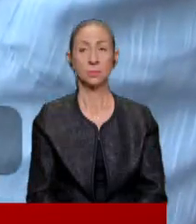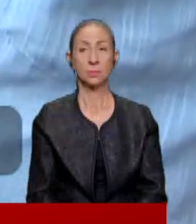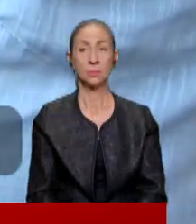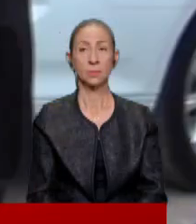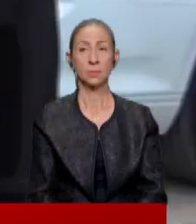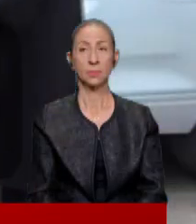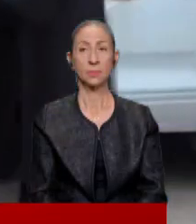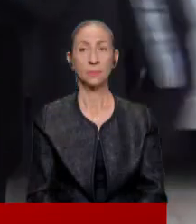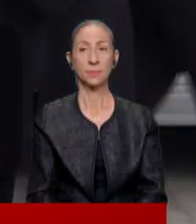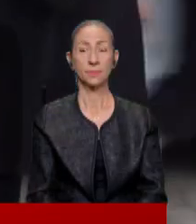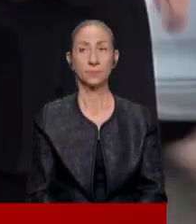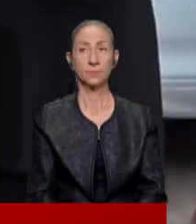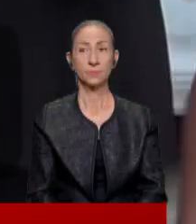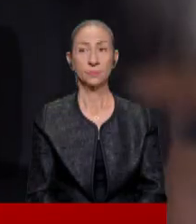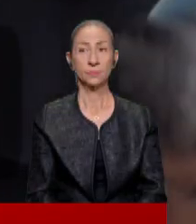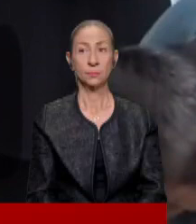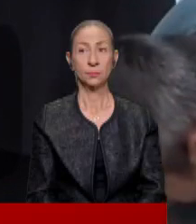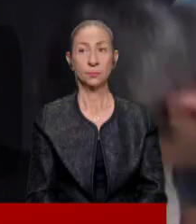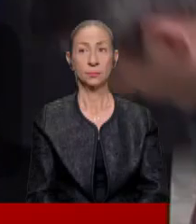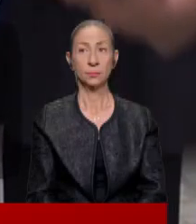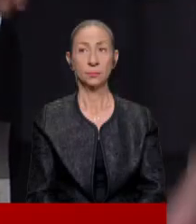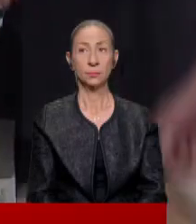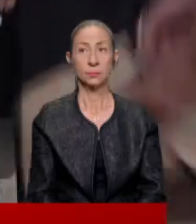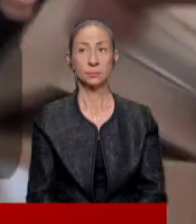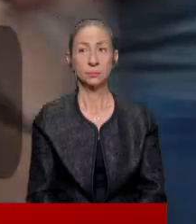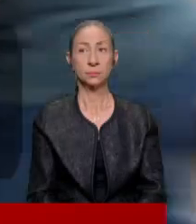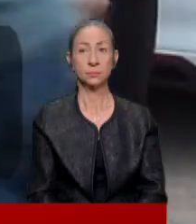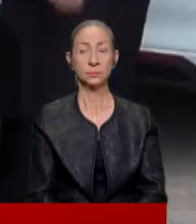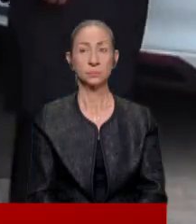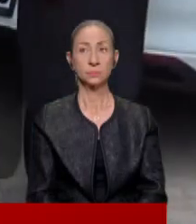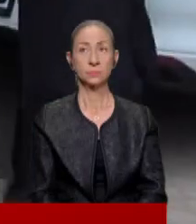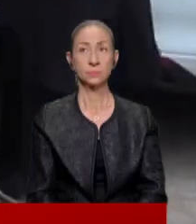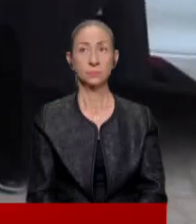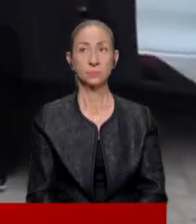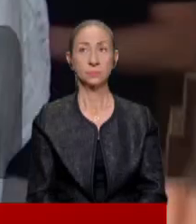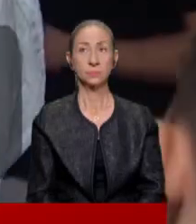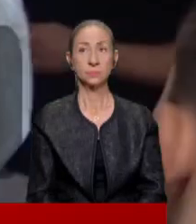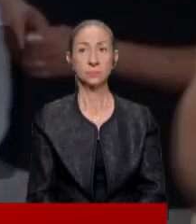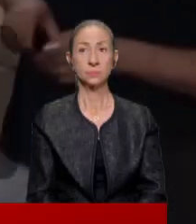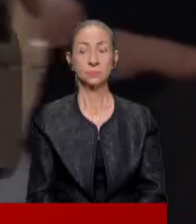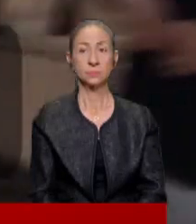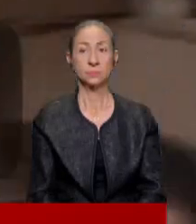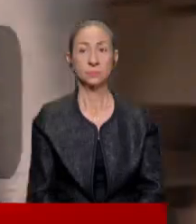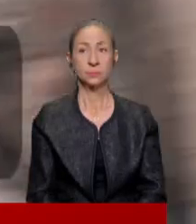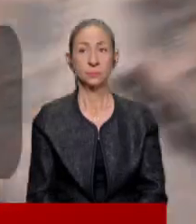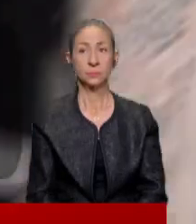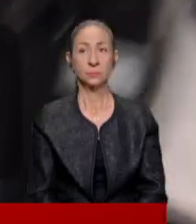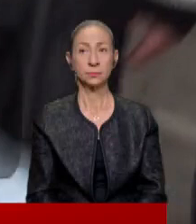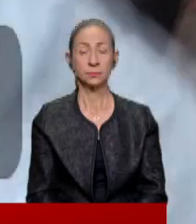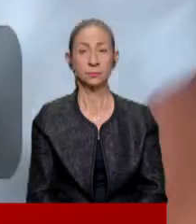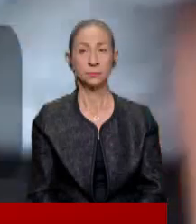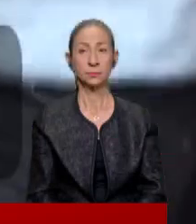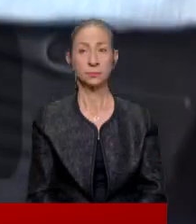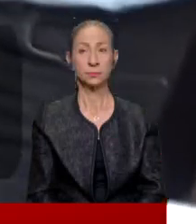bırakın. Söylenilenle önümüze konanların gerçeklikle hiçbir ilgisi yok. Kurban eti böyle mi oldu